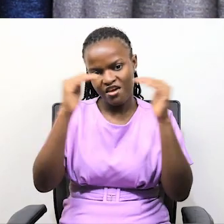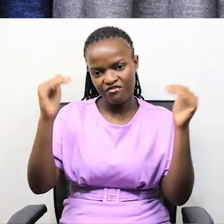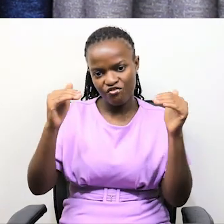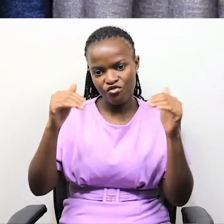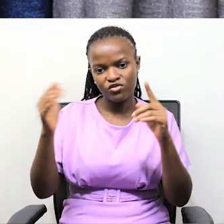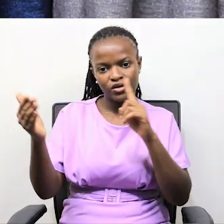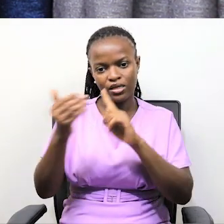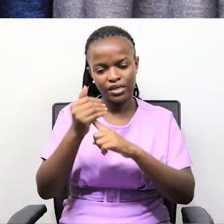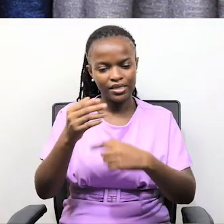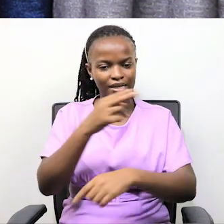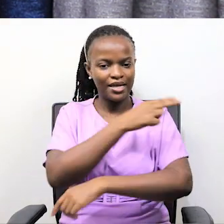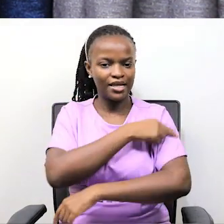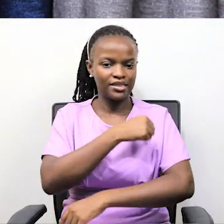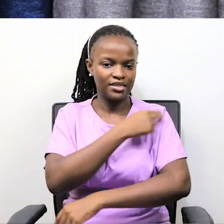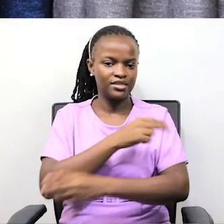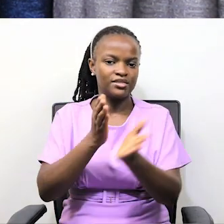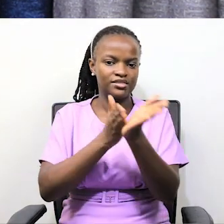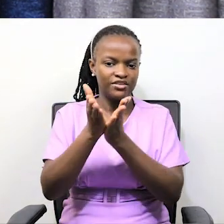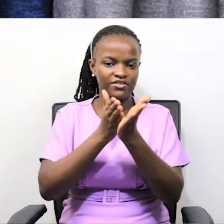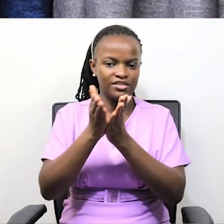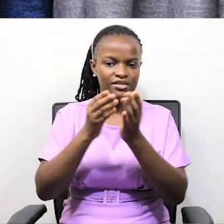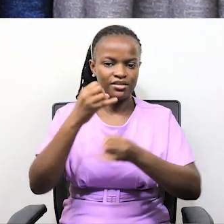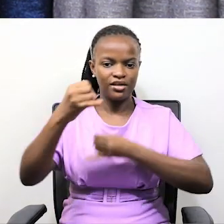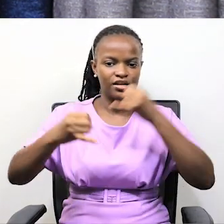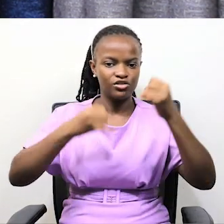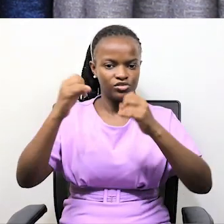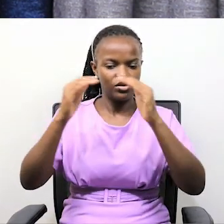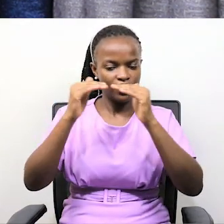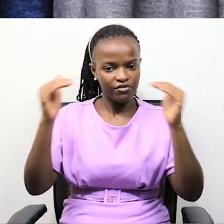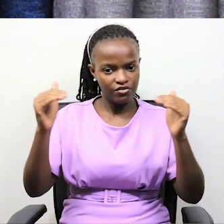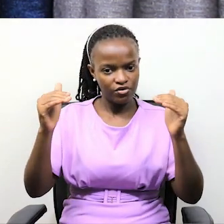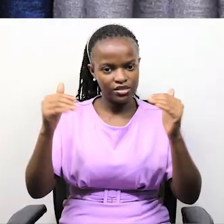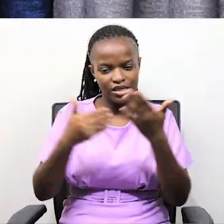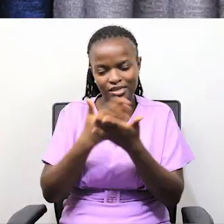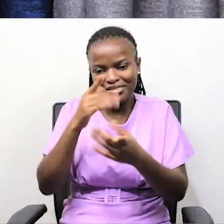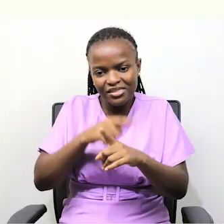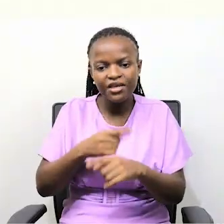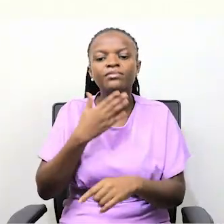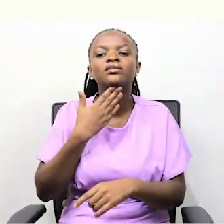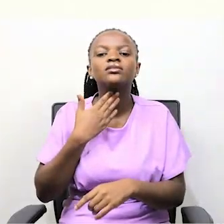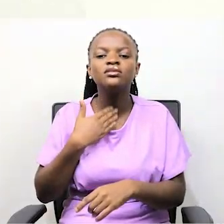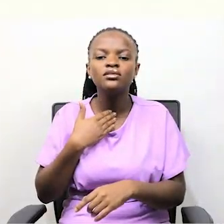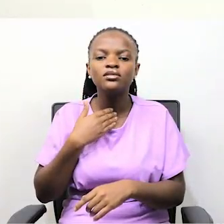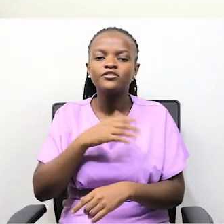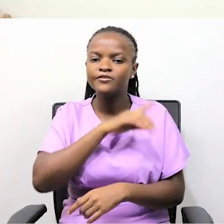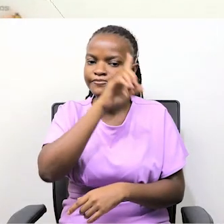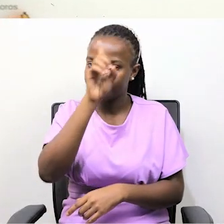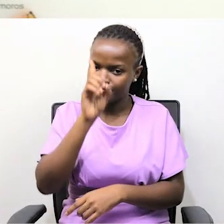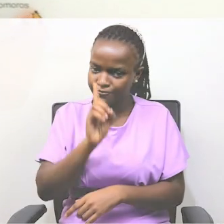santé répondant aux normes internationales chaque fois qu'il en a besoin?